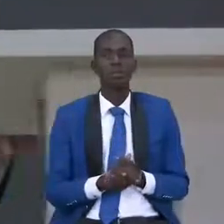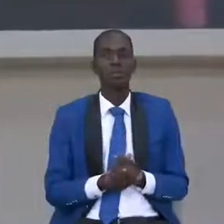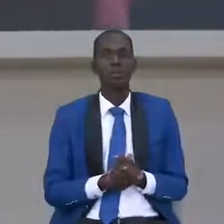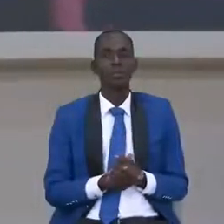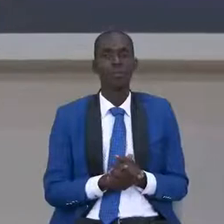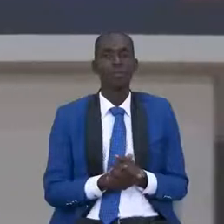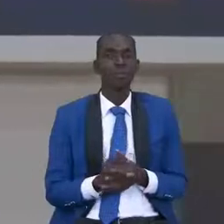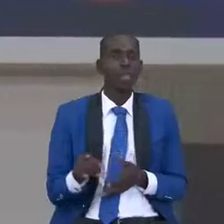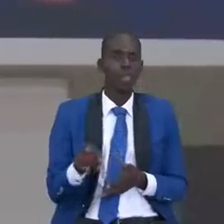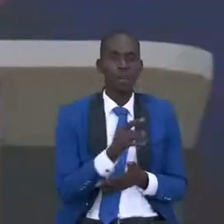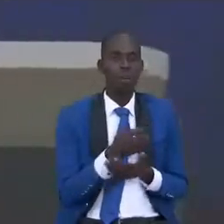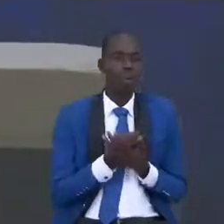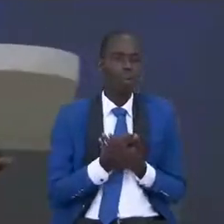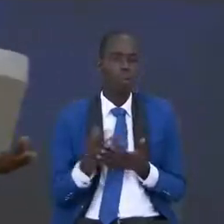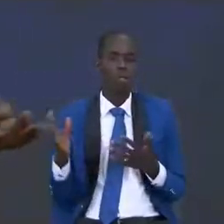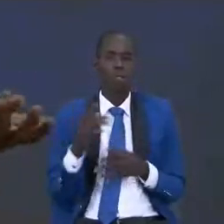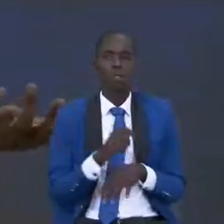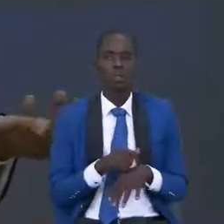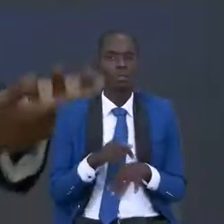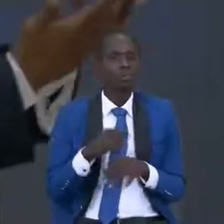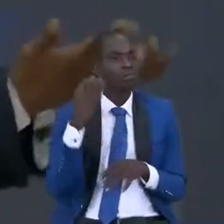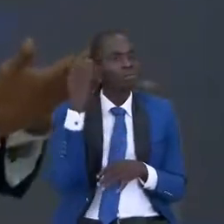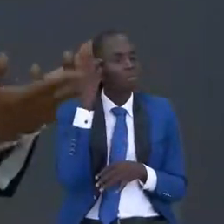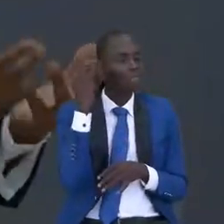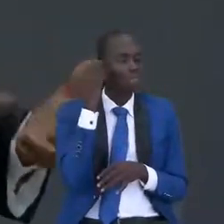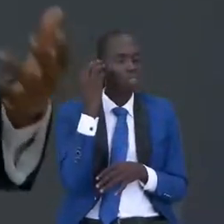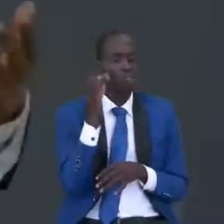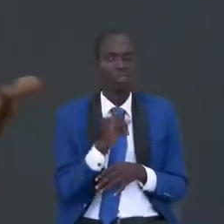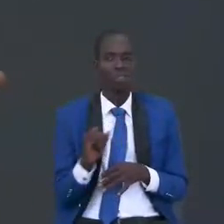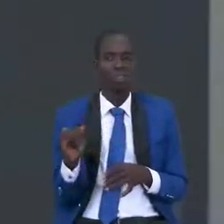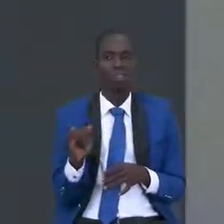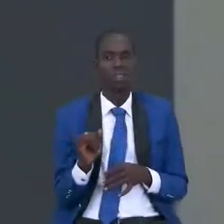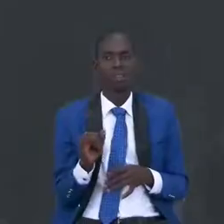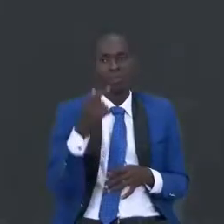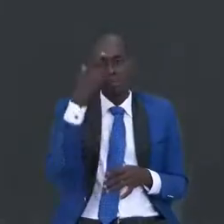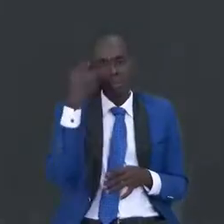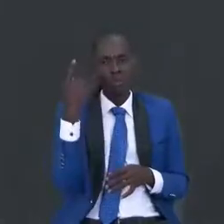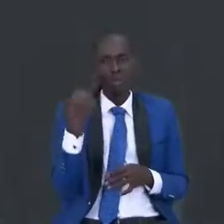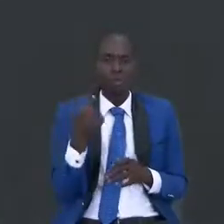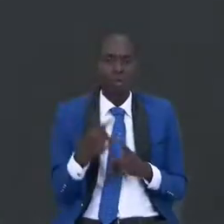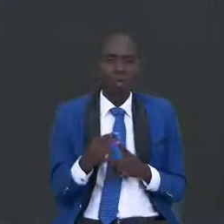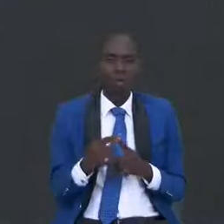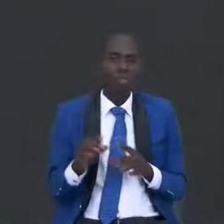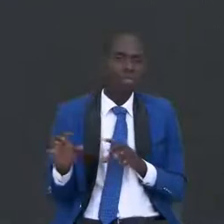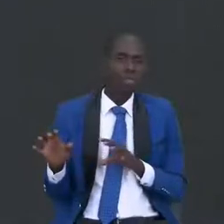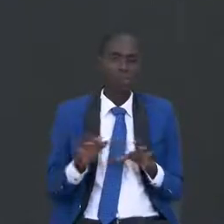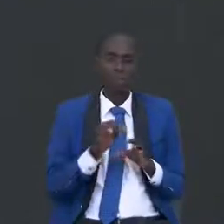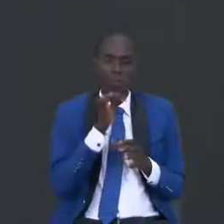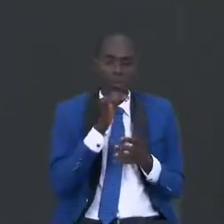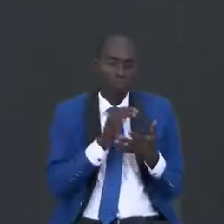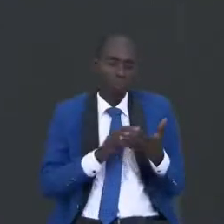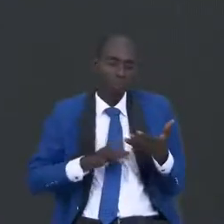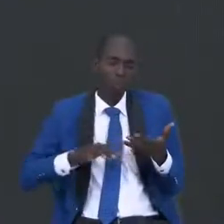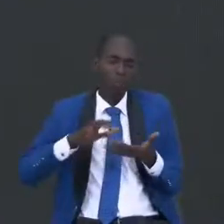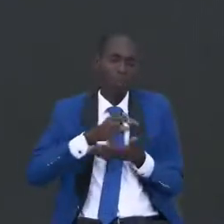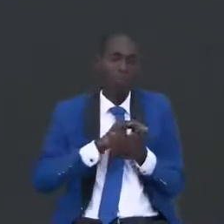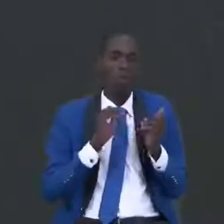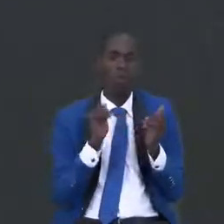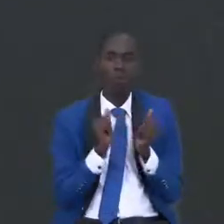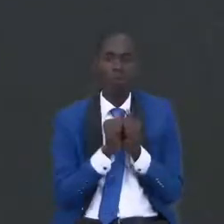Ils ont perdu leur temps en écoutant parce que la parole n'a pas trouvé la foi chez